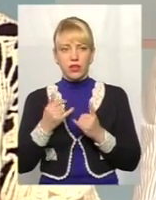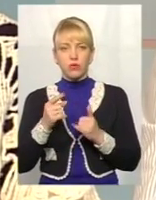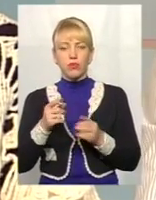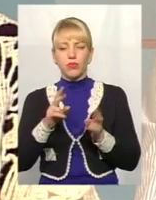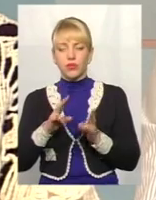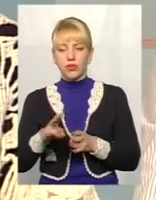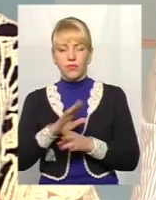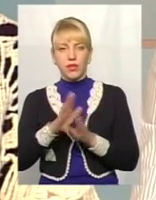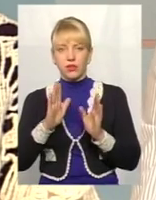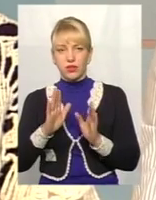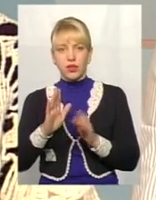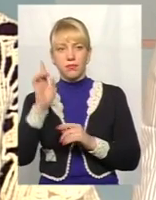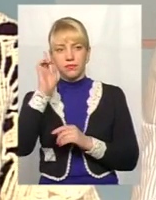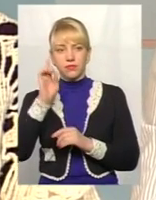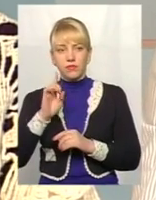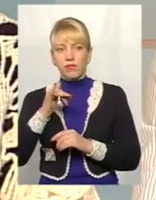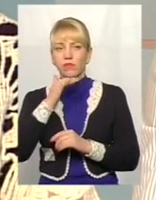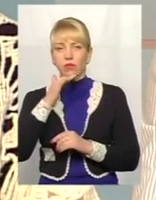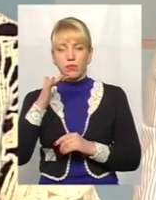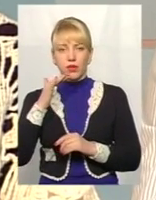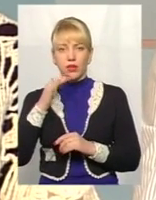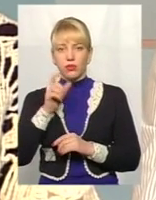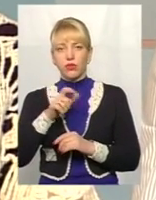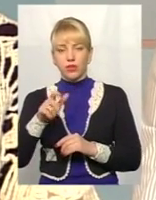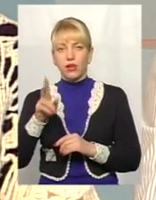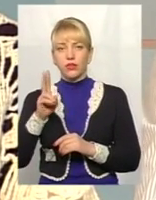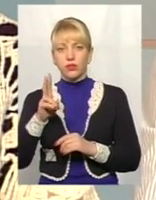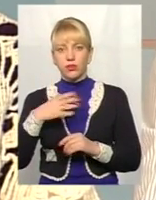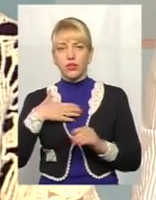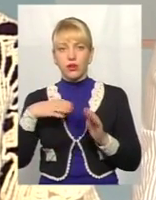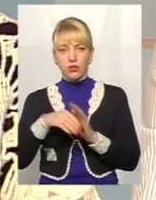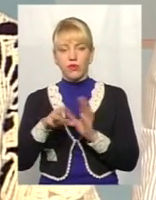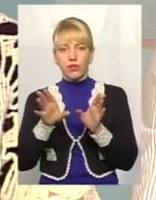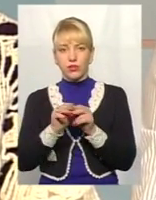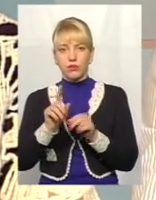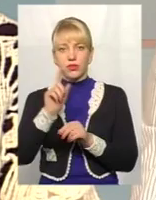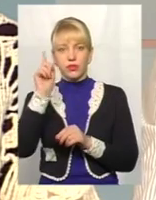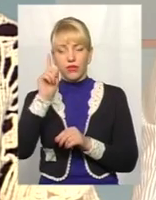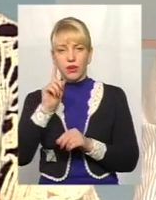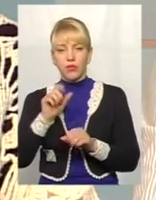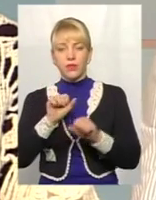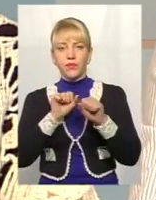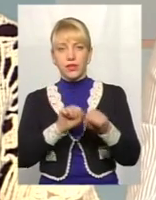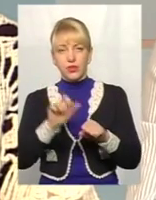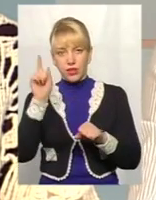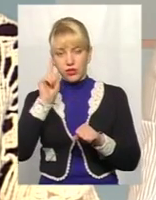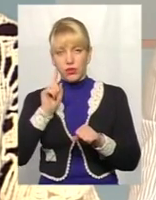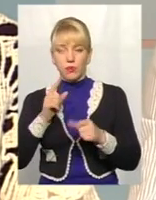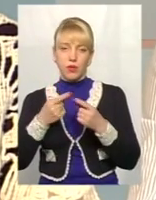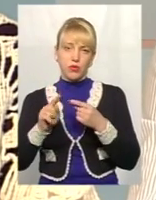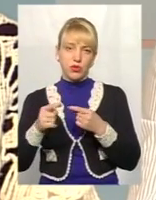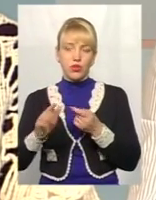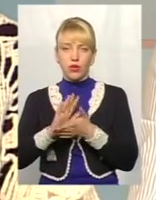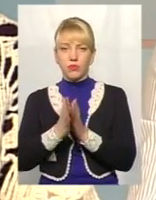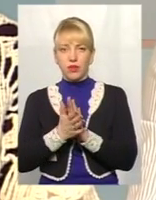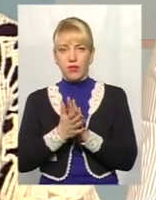лише суто євреї, але й багато тих людей, які загинули разом з євреями, захищаючи їх або там за інших обставин.